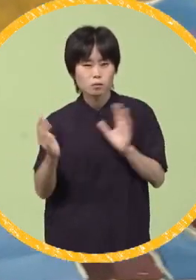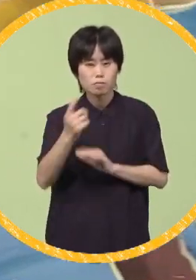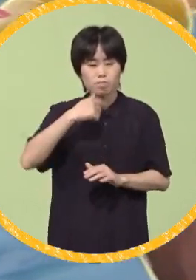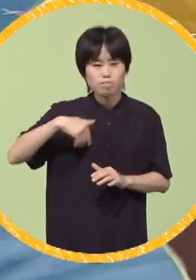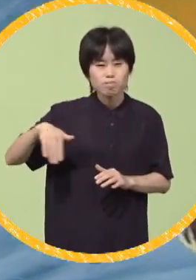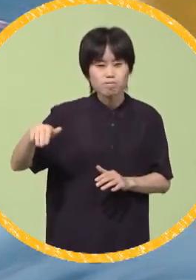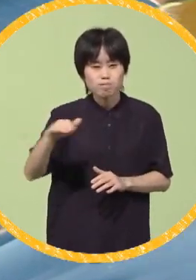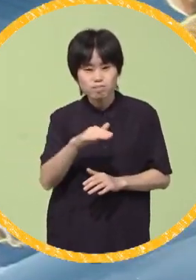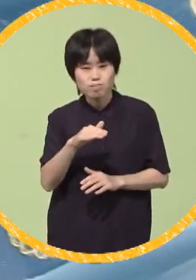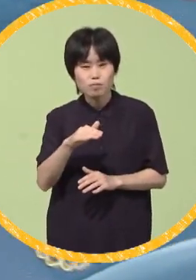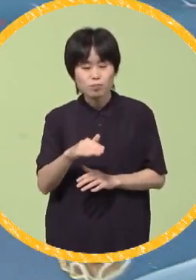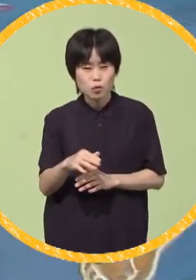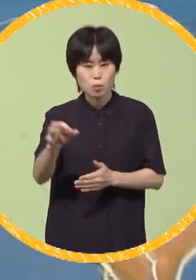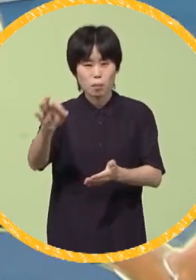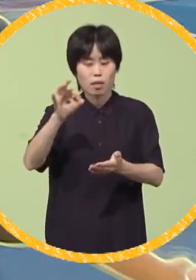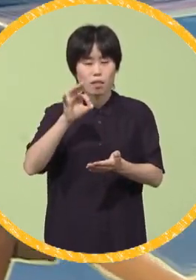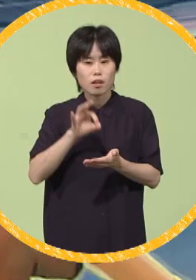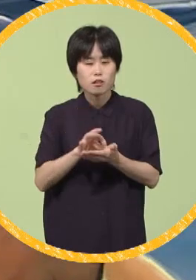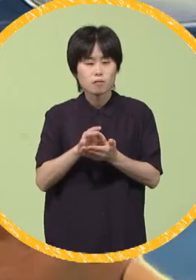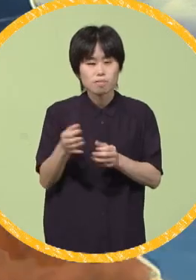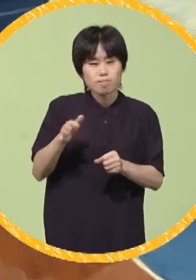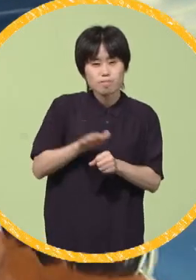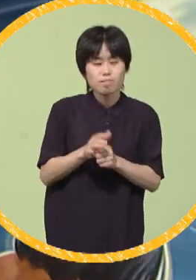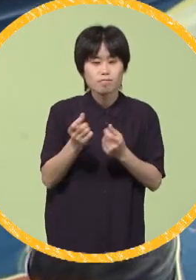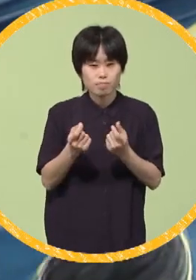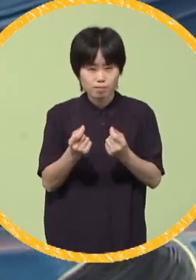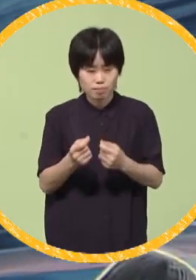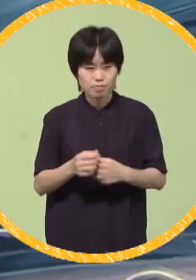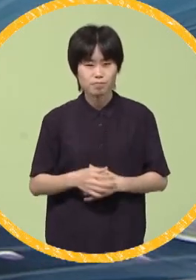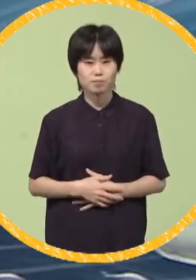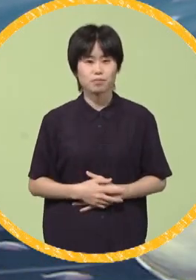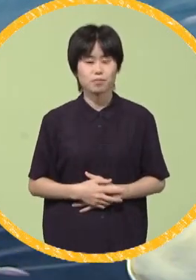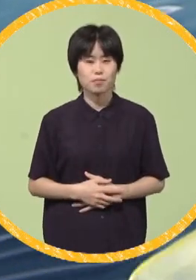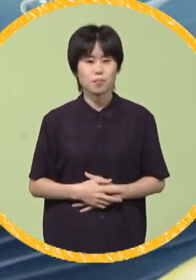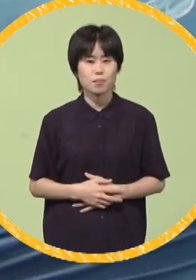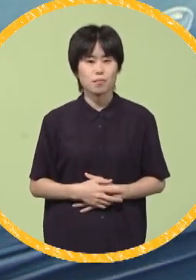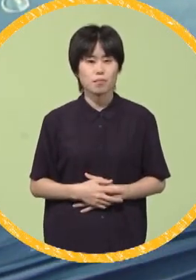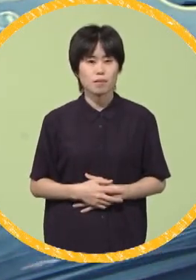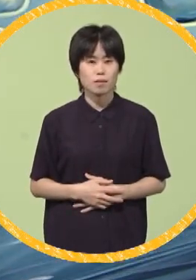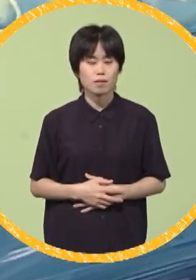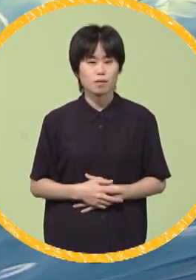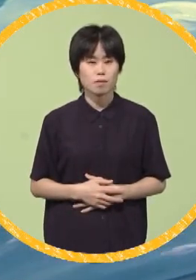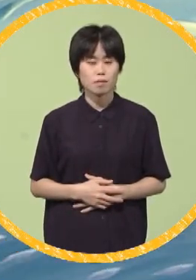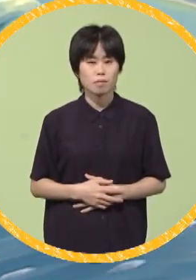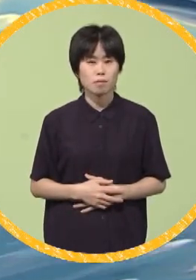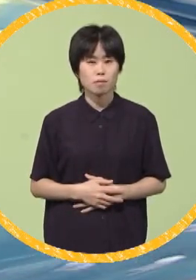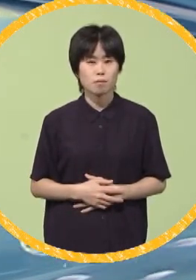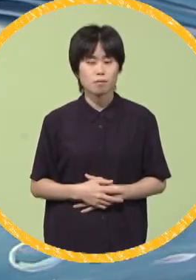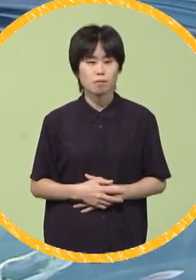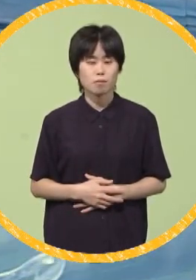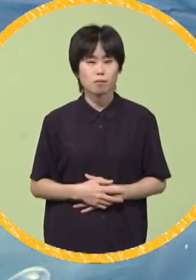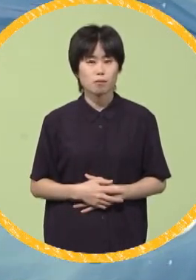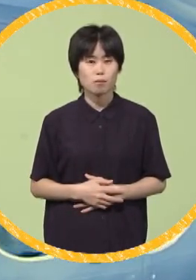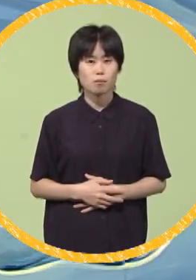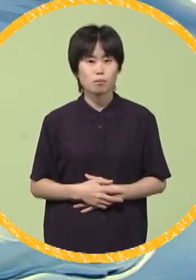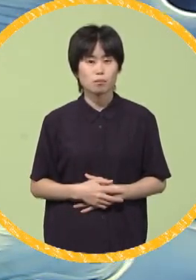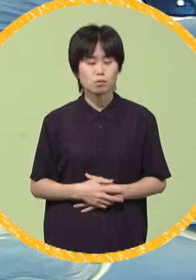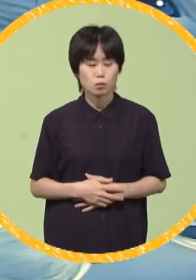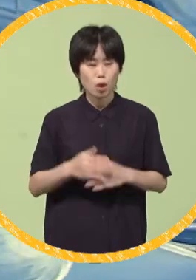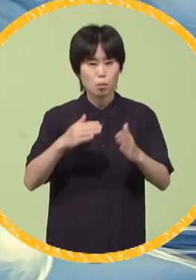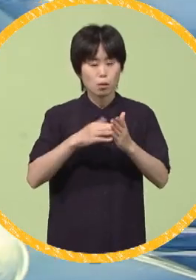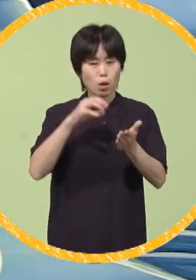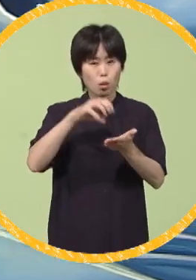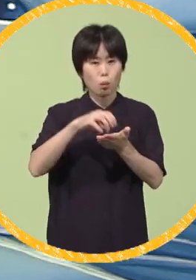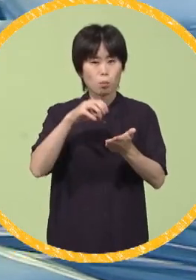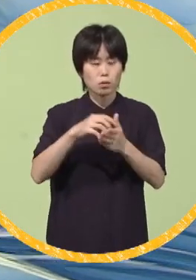込められているんですね。 いやね、綺麗にしたいですよね。 したいですよね、こういうの見るとね。 さあ、ではですね、この問題のプラゴミが